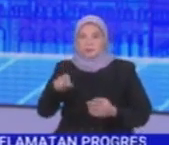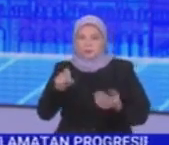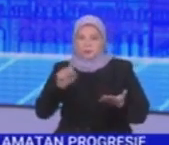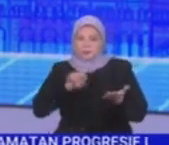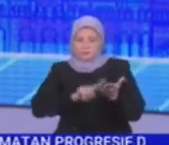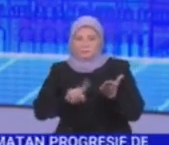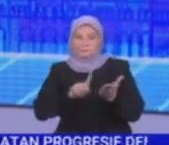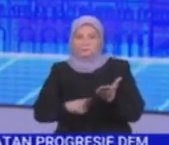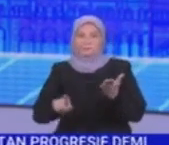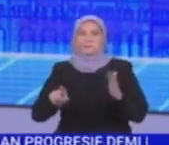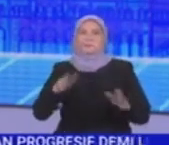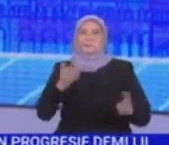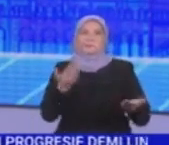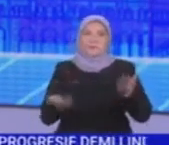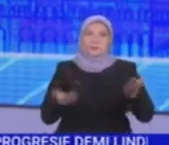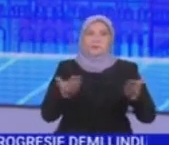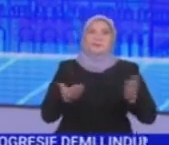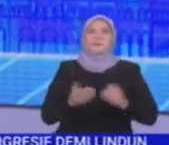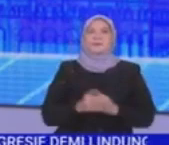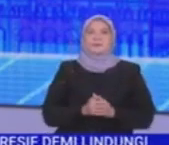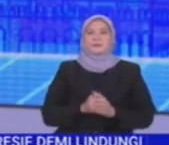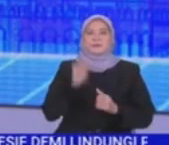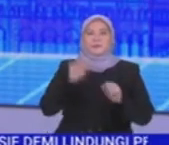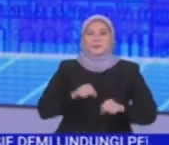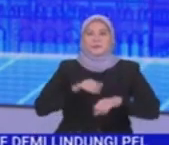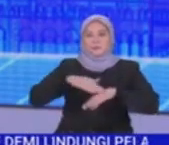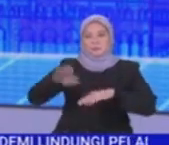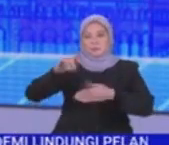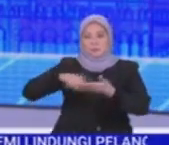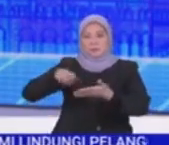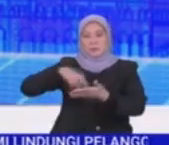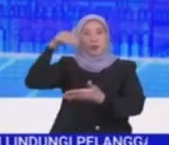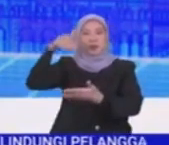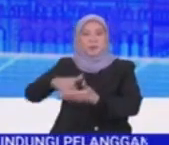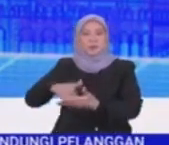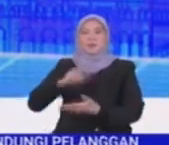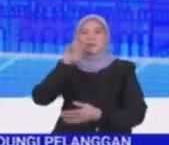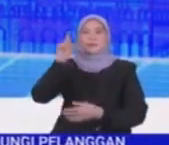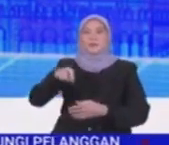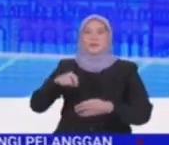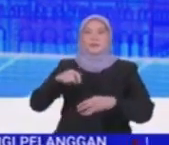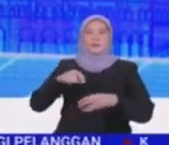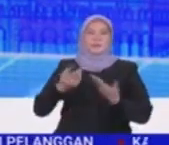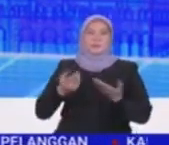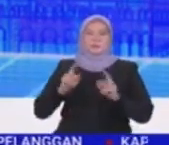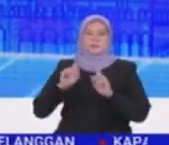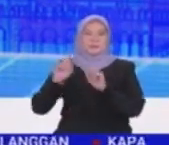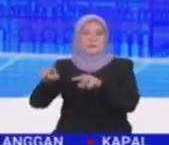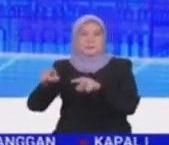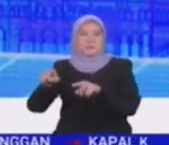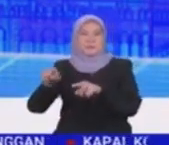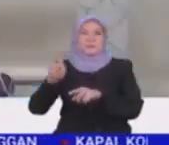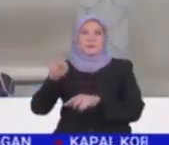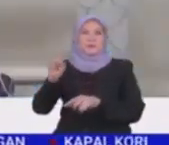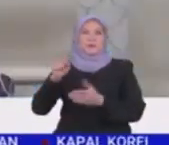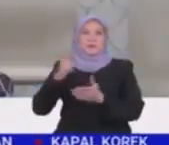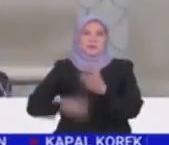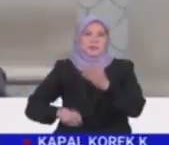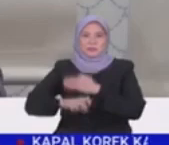Inisiatif seumpamanya dapat membantu golongan itu menunaikan tanggungjawab tanpa perlu membabitkan kos tinggi.